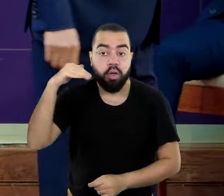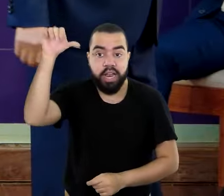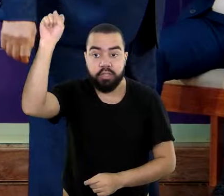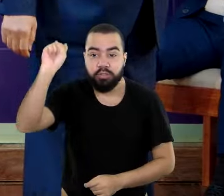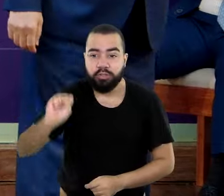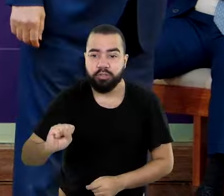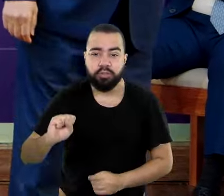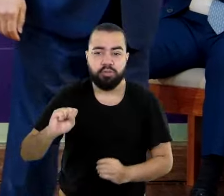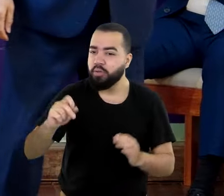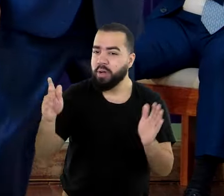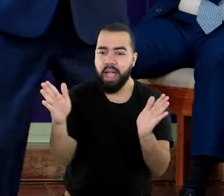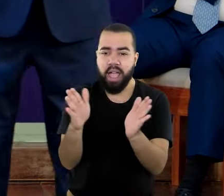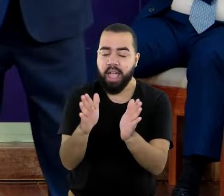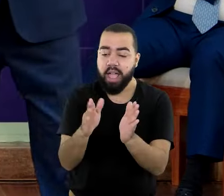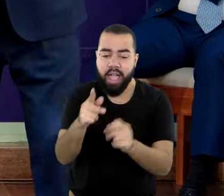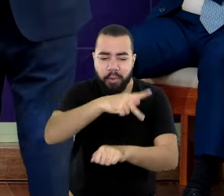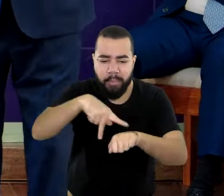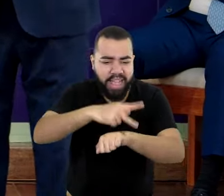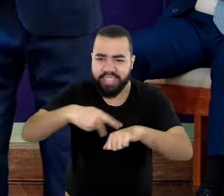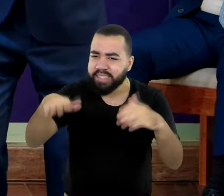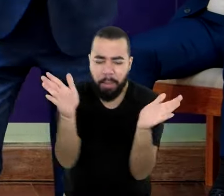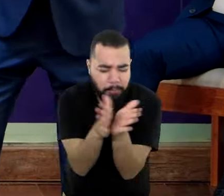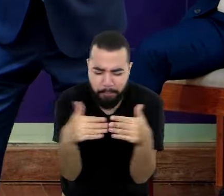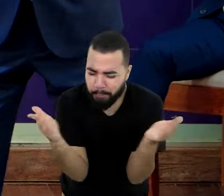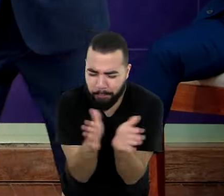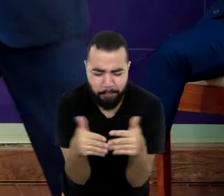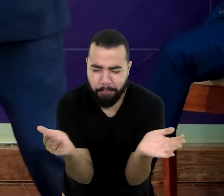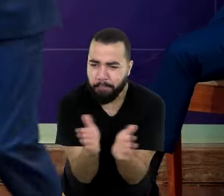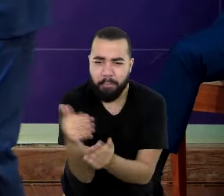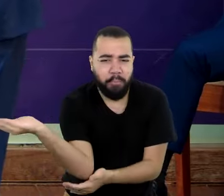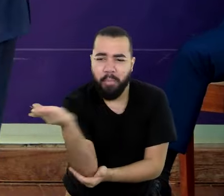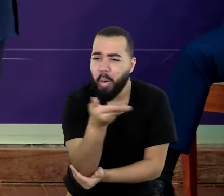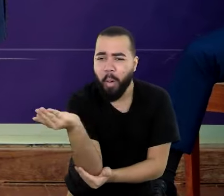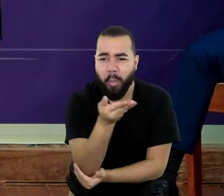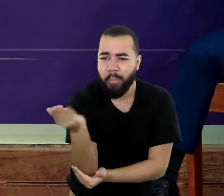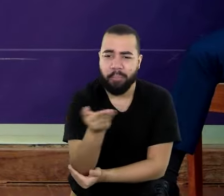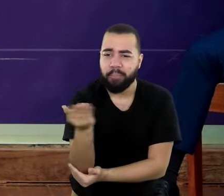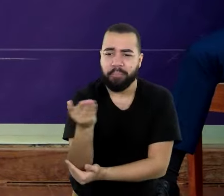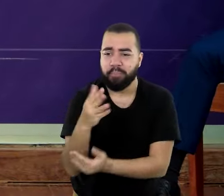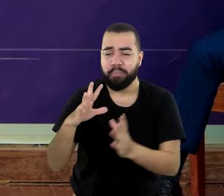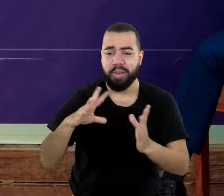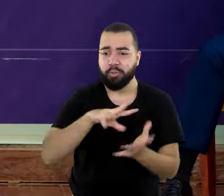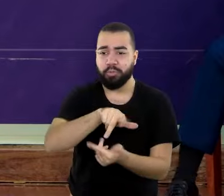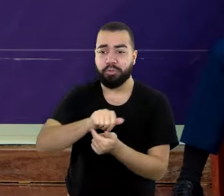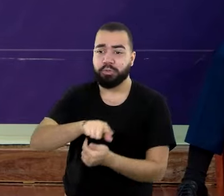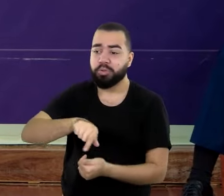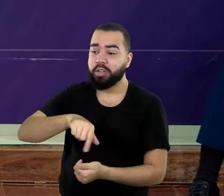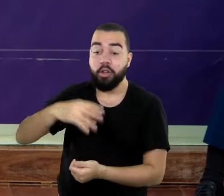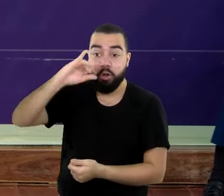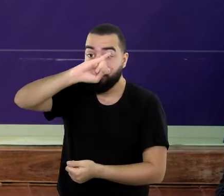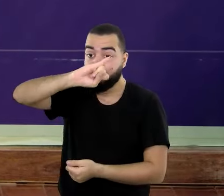país mais pobre, mais fraca do mundo. 일본의 식민지였습니다. Nós éramos colônia do Japão.